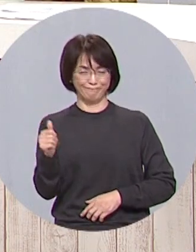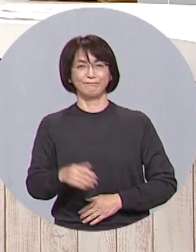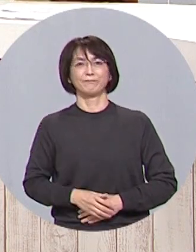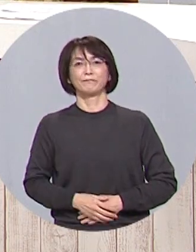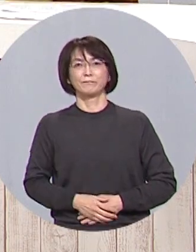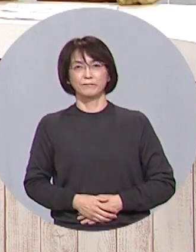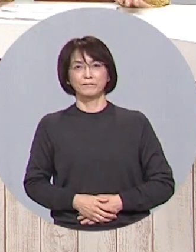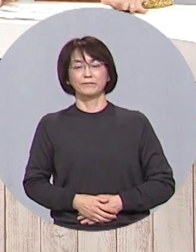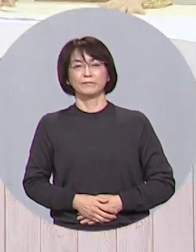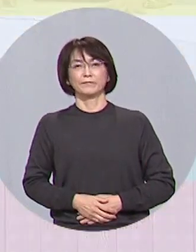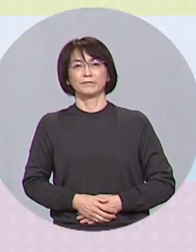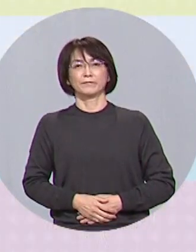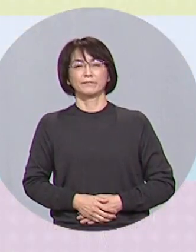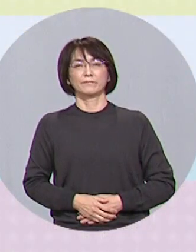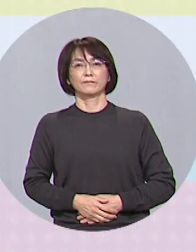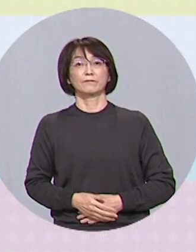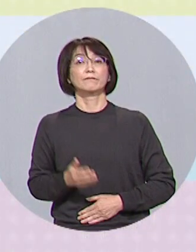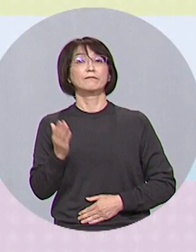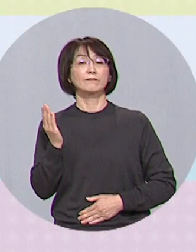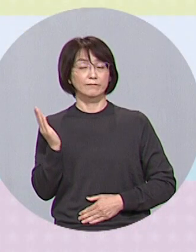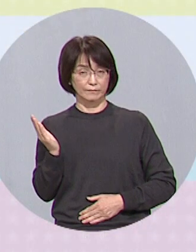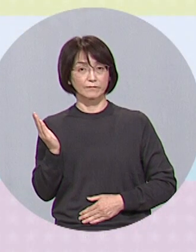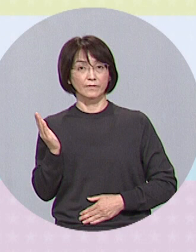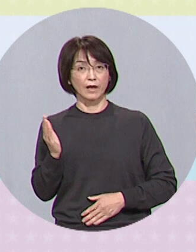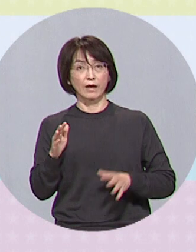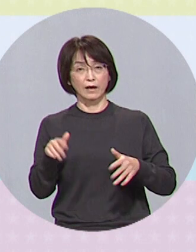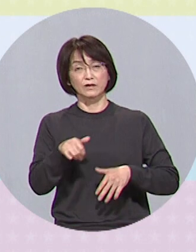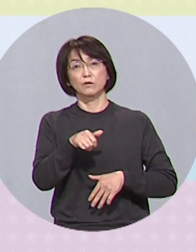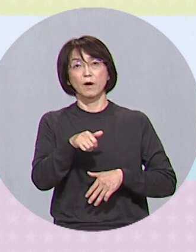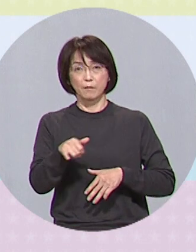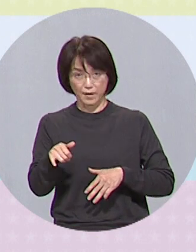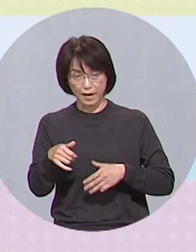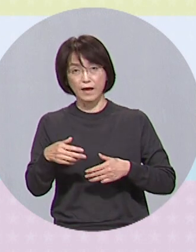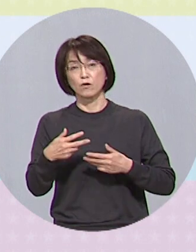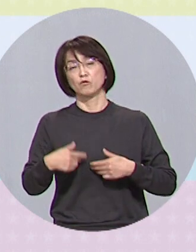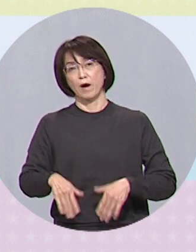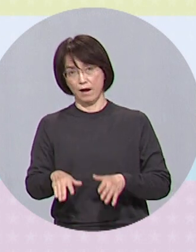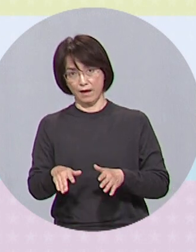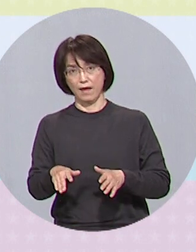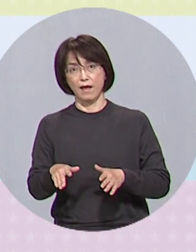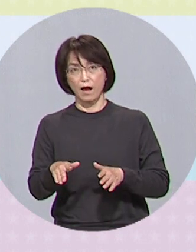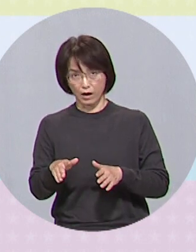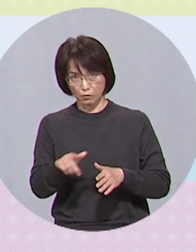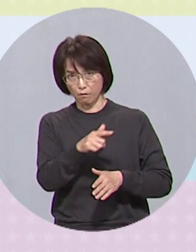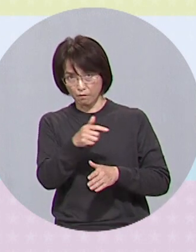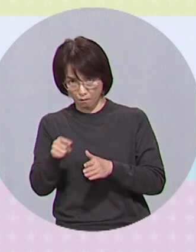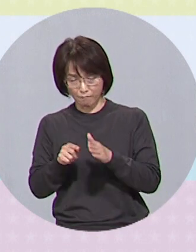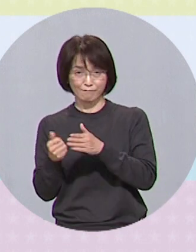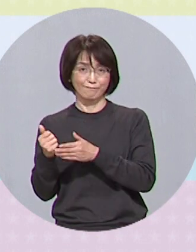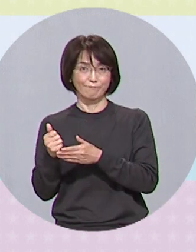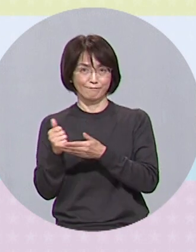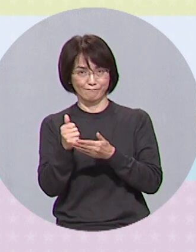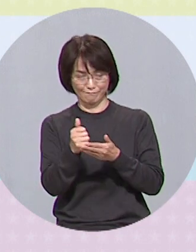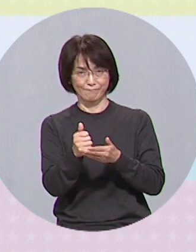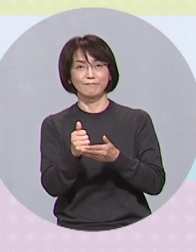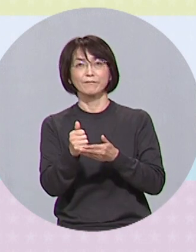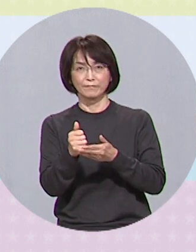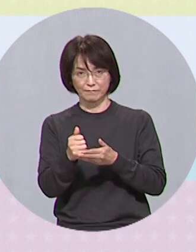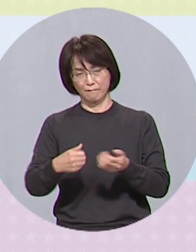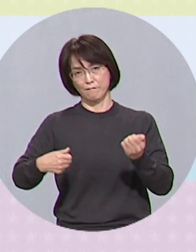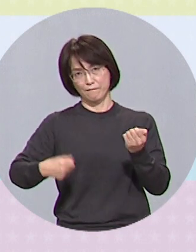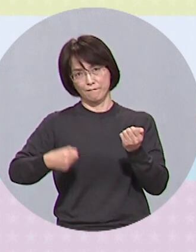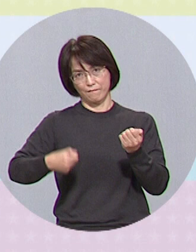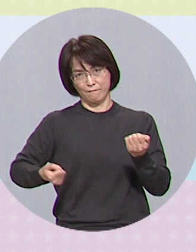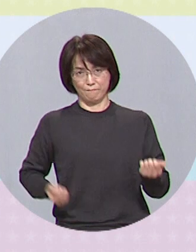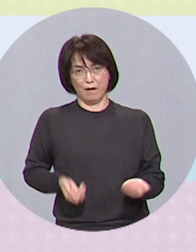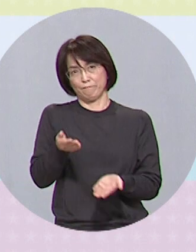。 さあご紹介させていただきます。 はい、 春日部市生まれで春日部親善大使も務めている花輪さん、ベース漫談